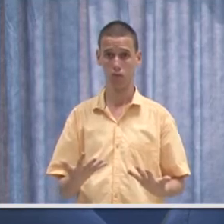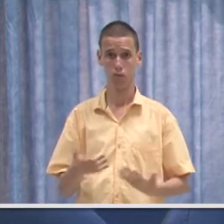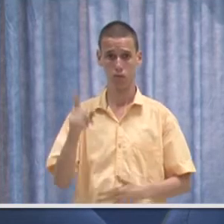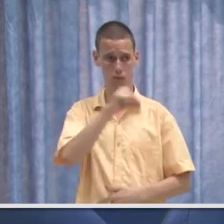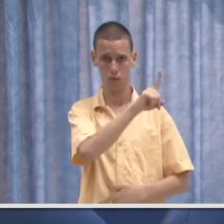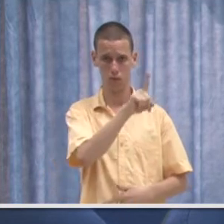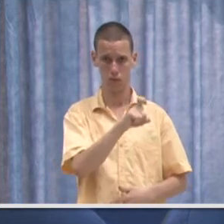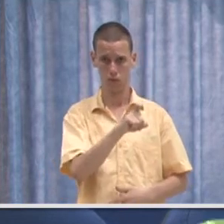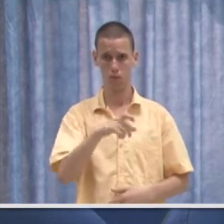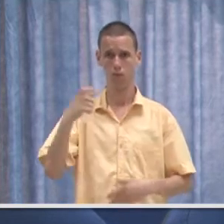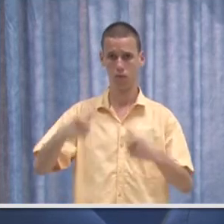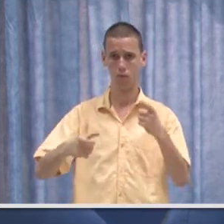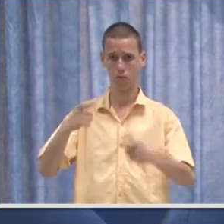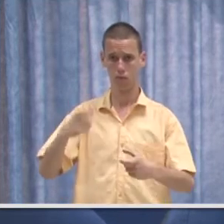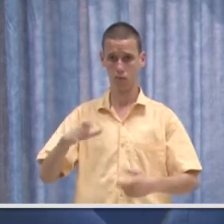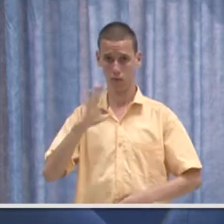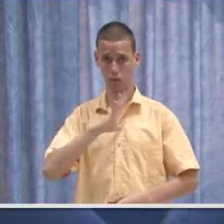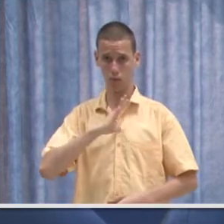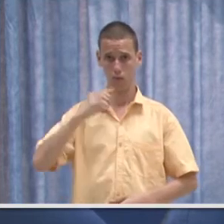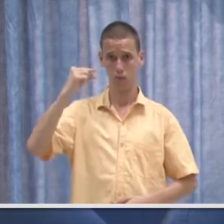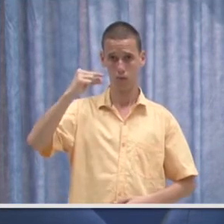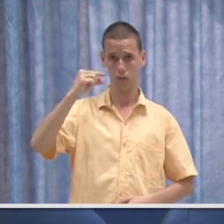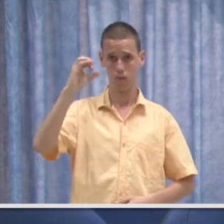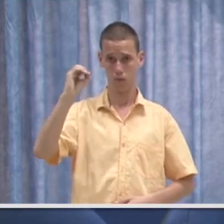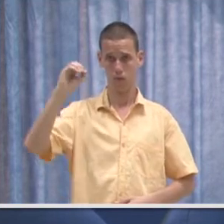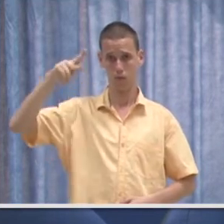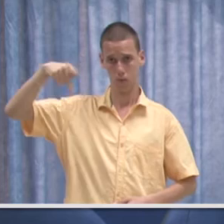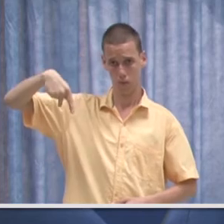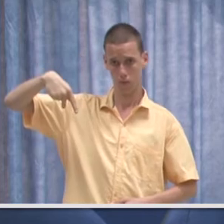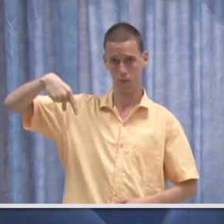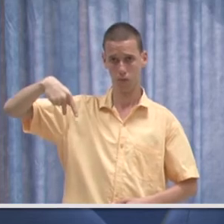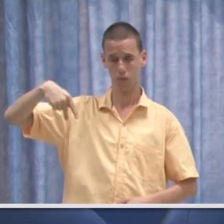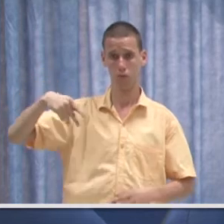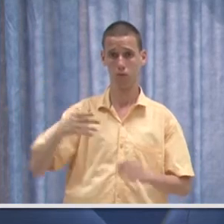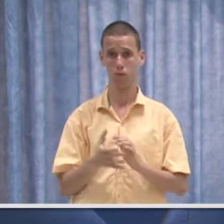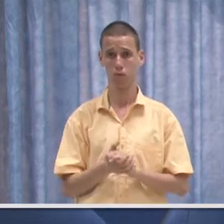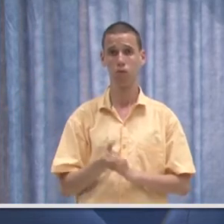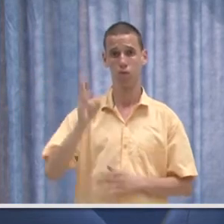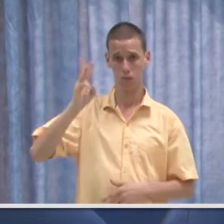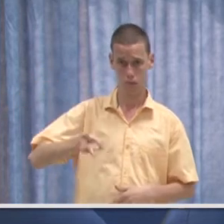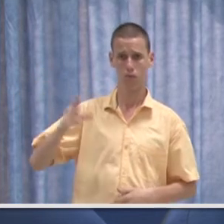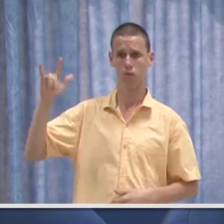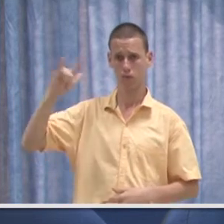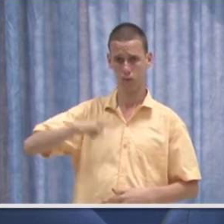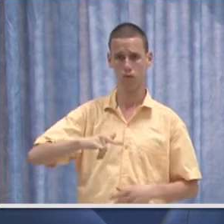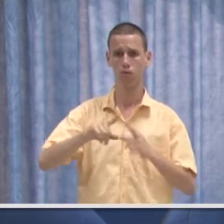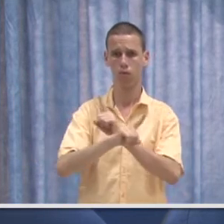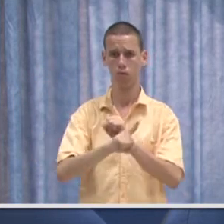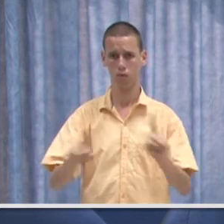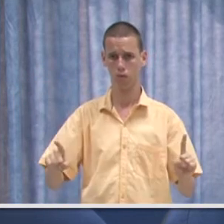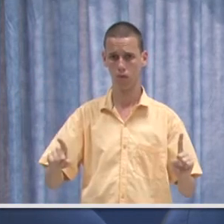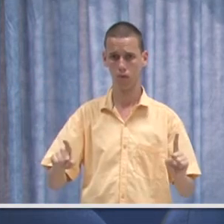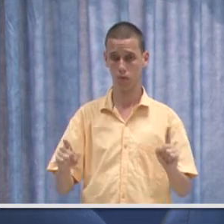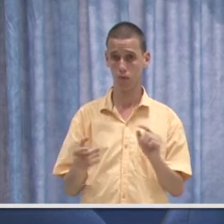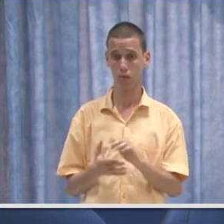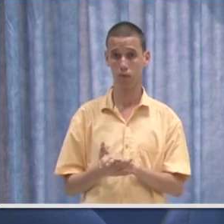envie tourner mais seulement que je pas appeler ce tourner. Oui, nous avons quantité de requests pour les gens qui